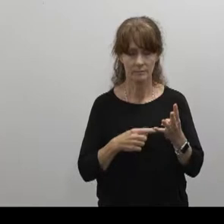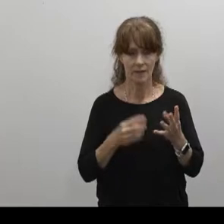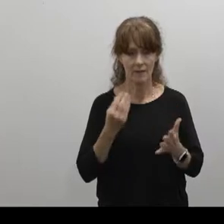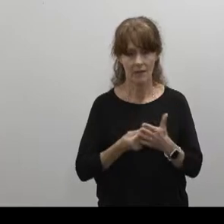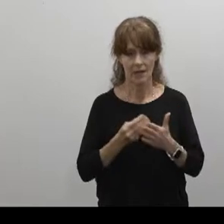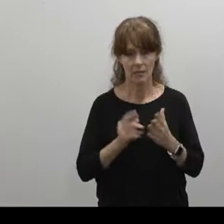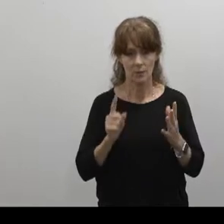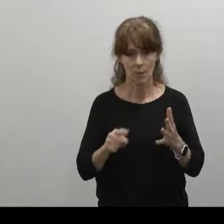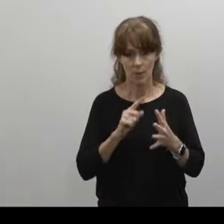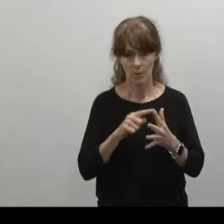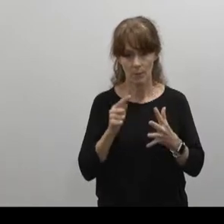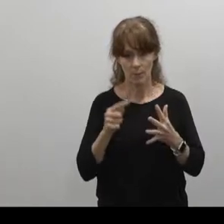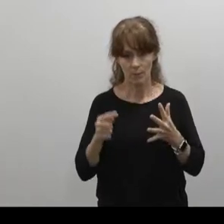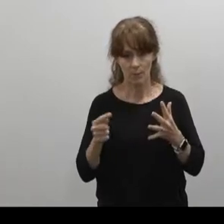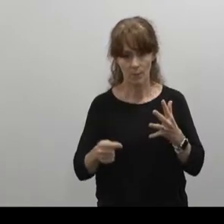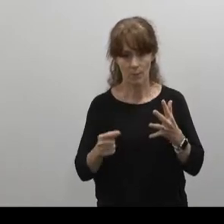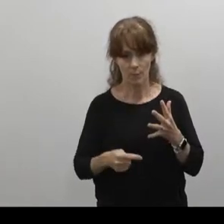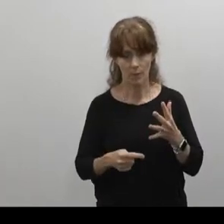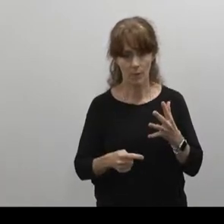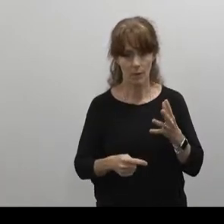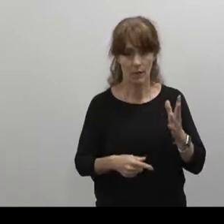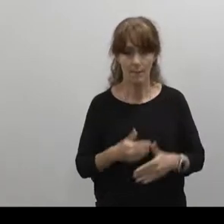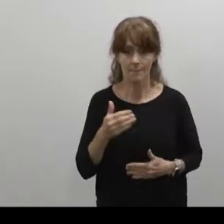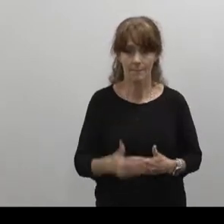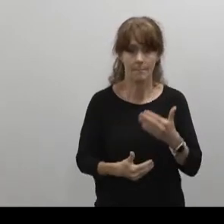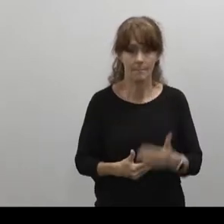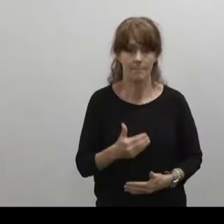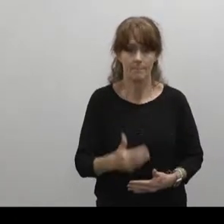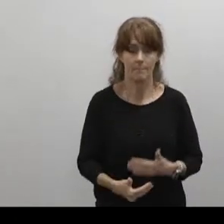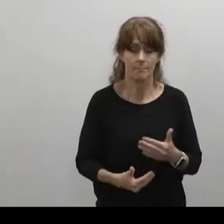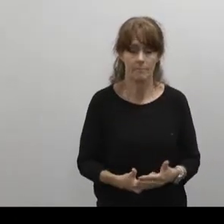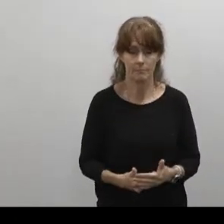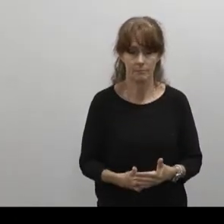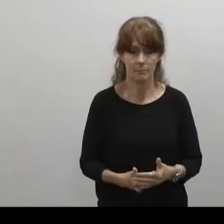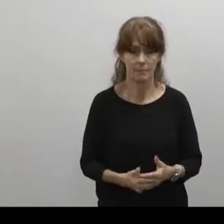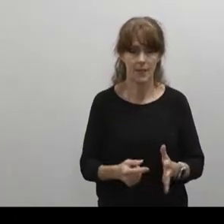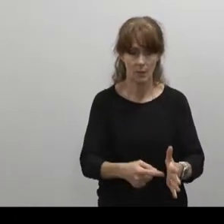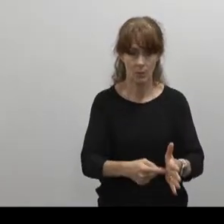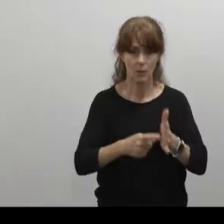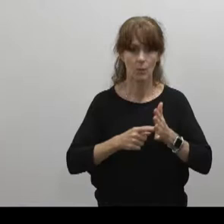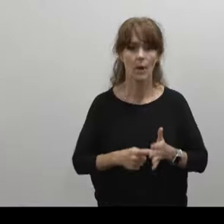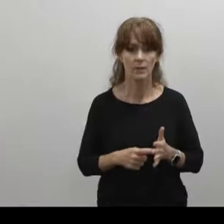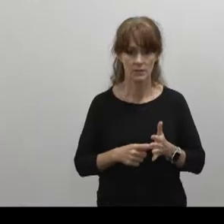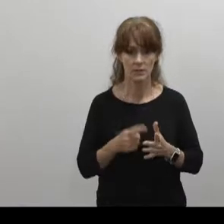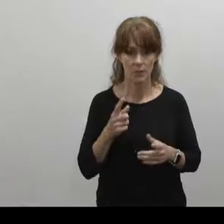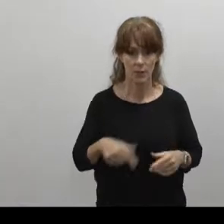chìa rụp bài ca xinh xinh để trở đạm bên chỗ